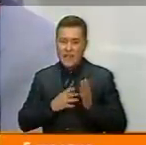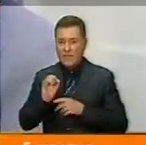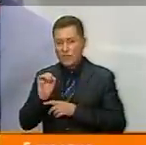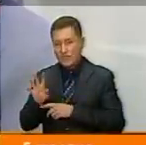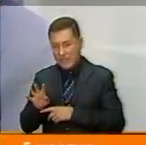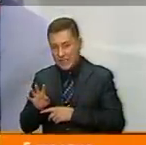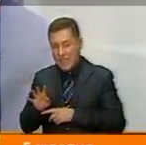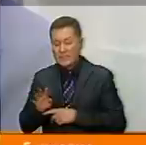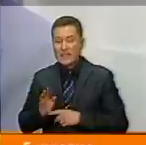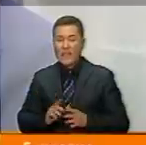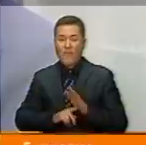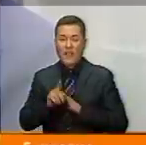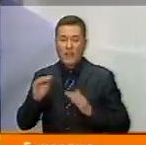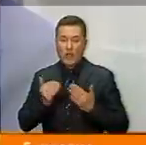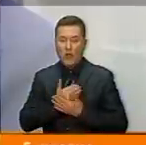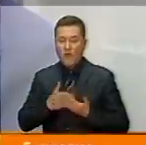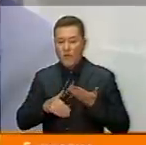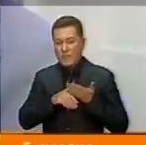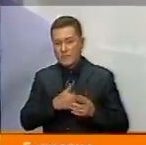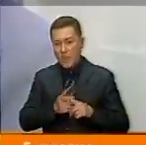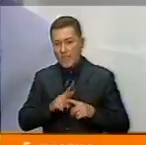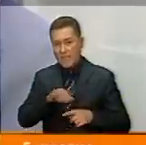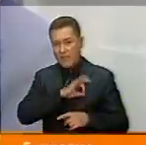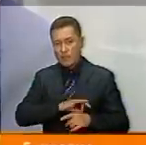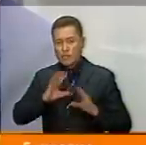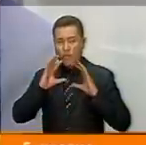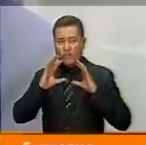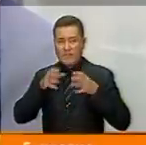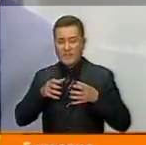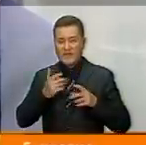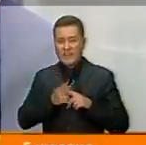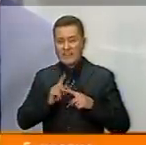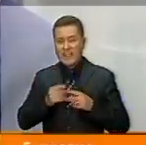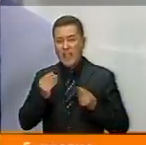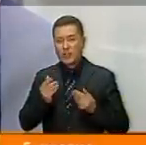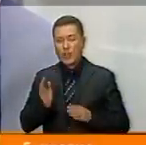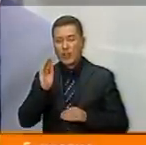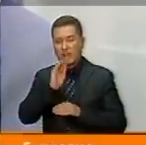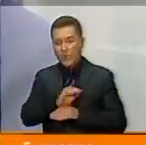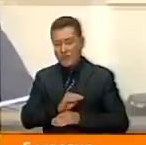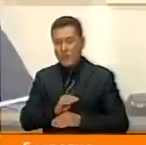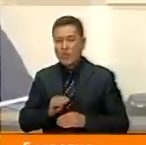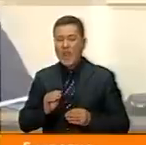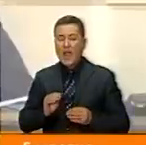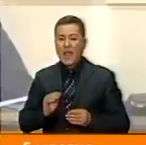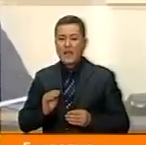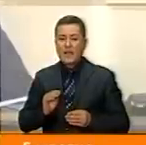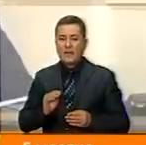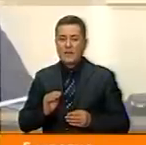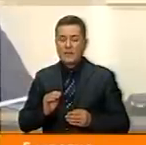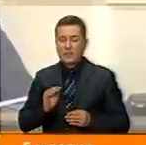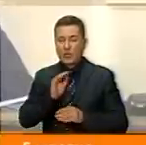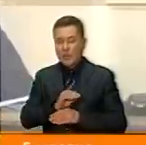такого нового інструменту, який використовується у світі, це додаткова надбавка до податку на прибуток.